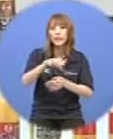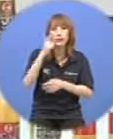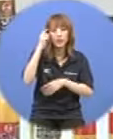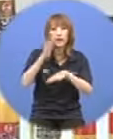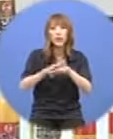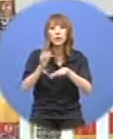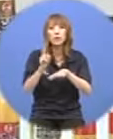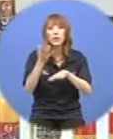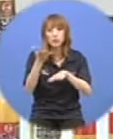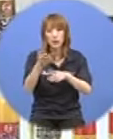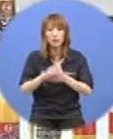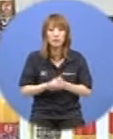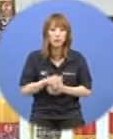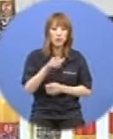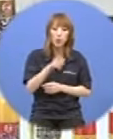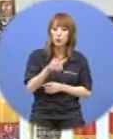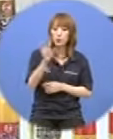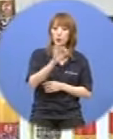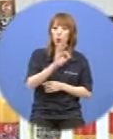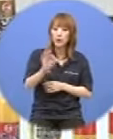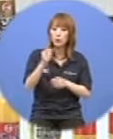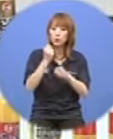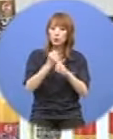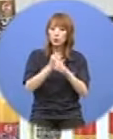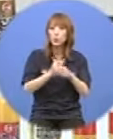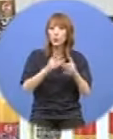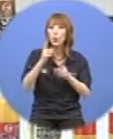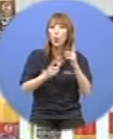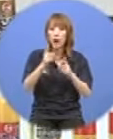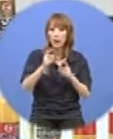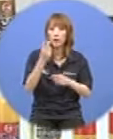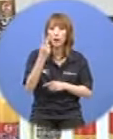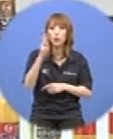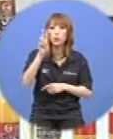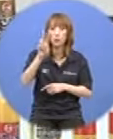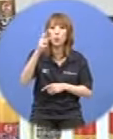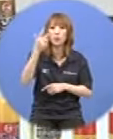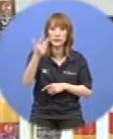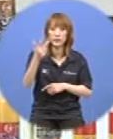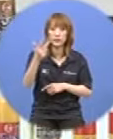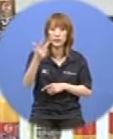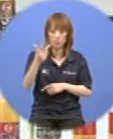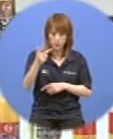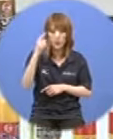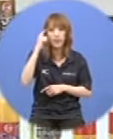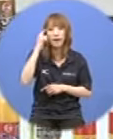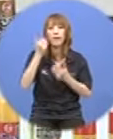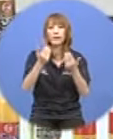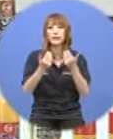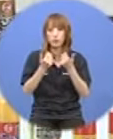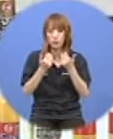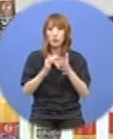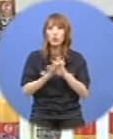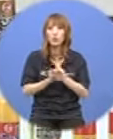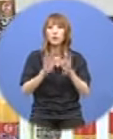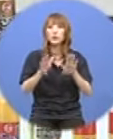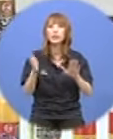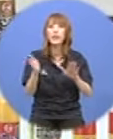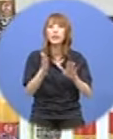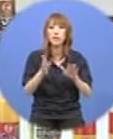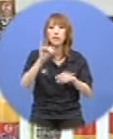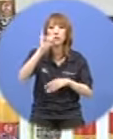か。 この商品をやるかやらないかというのは投資として考えていかないといけない、まあ、最近ではその、イカリ